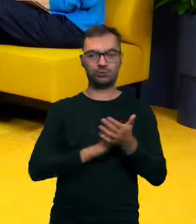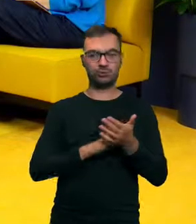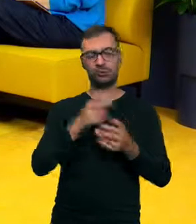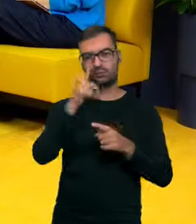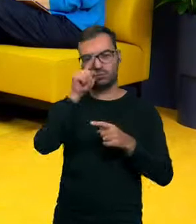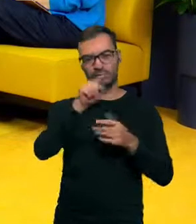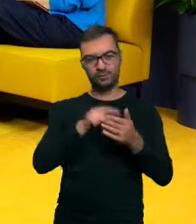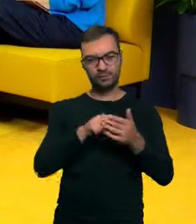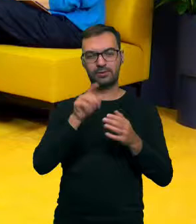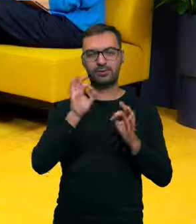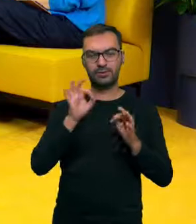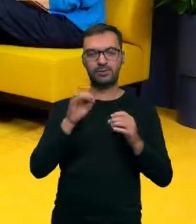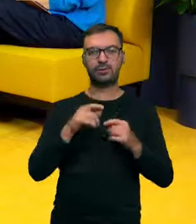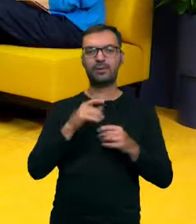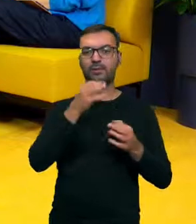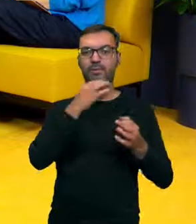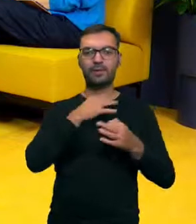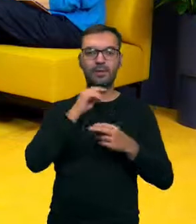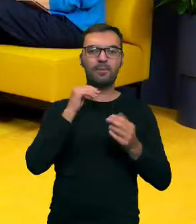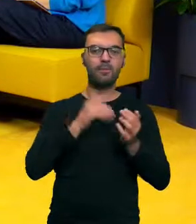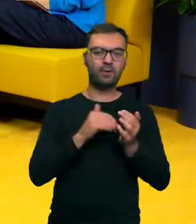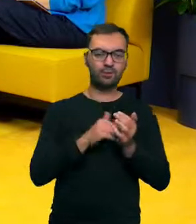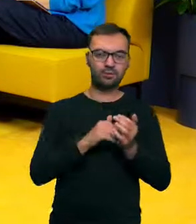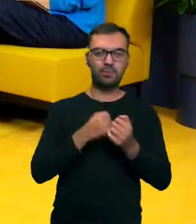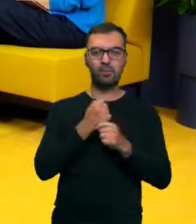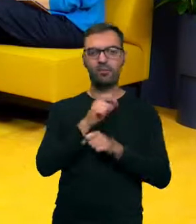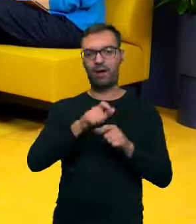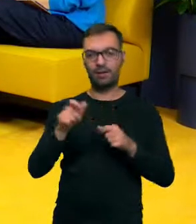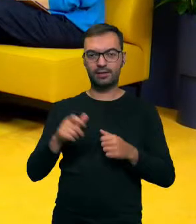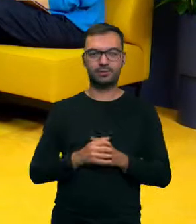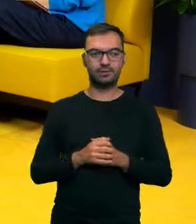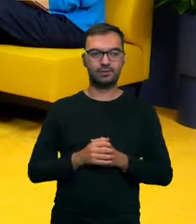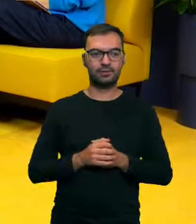odpowiedzi na stawiane pytania i potrzeby tego bohatera,